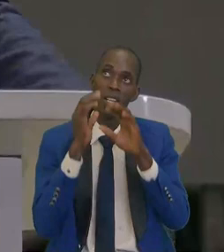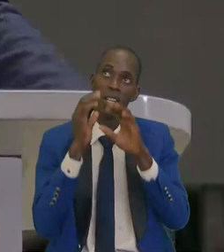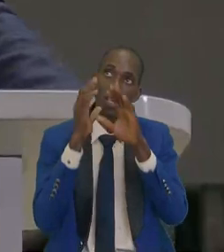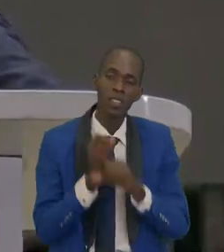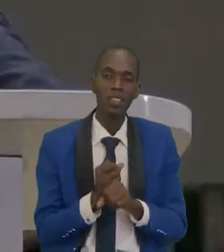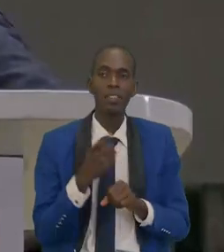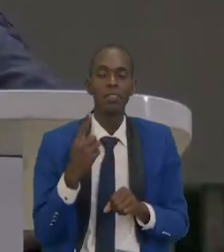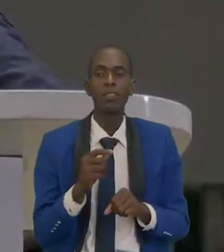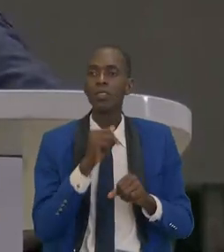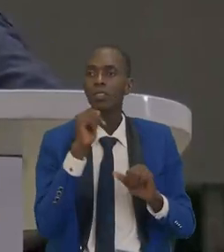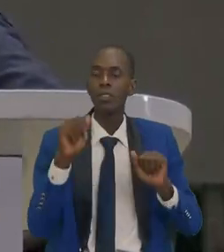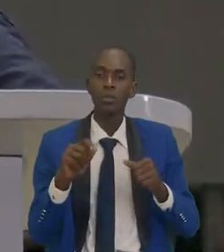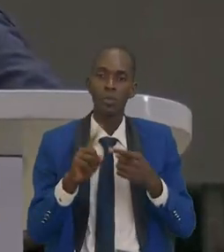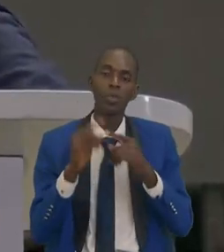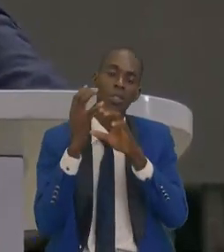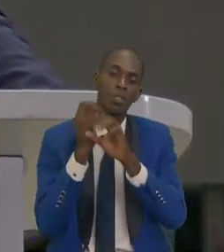Réalise ce qui n'est pas réalisable.